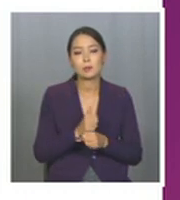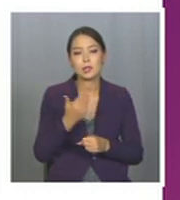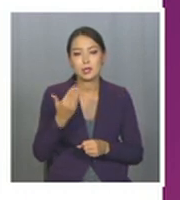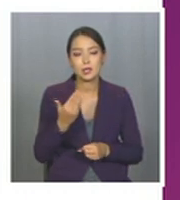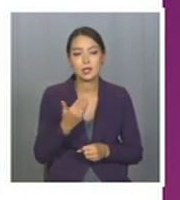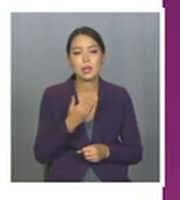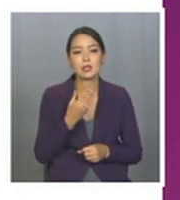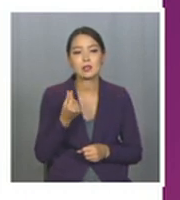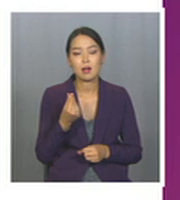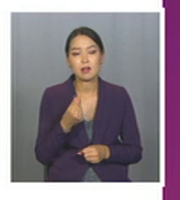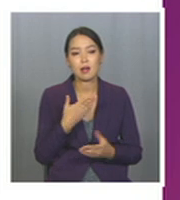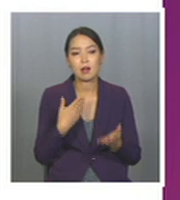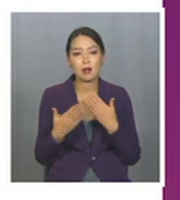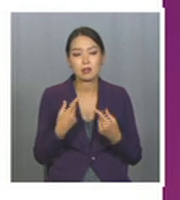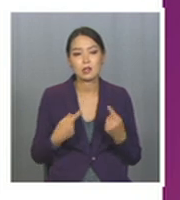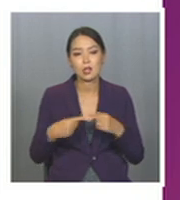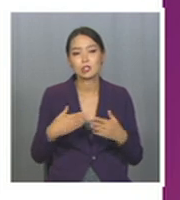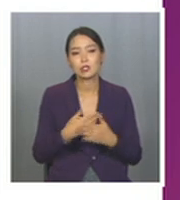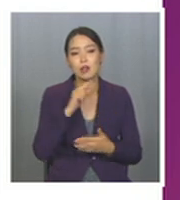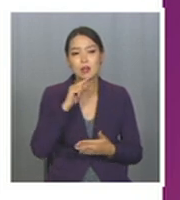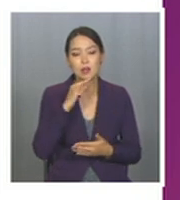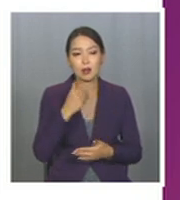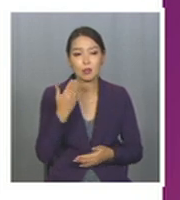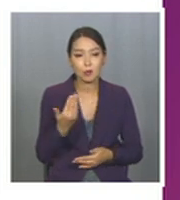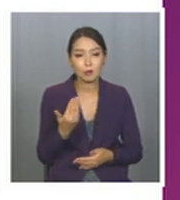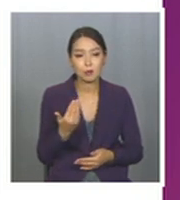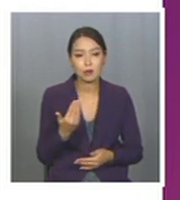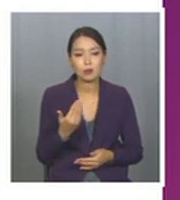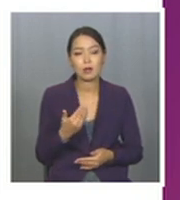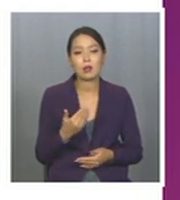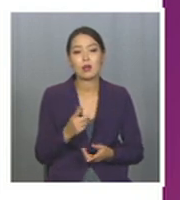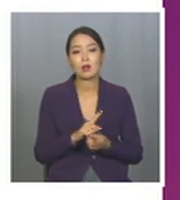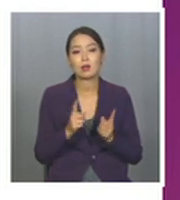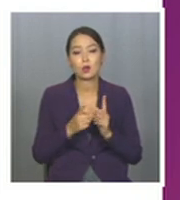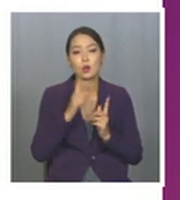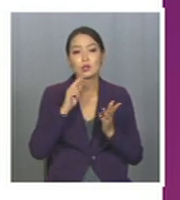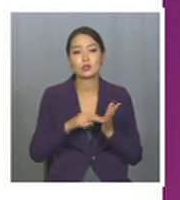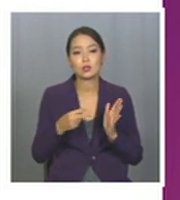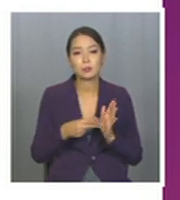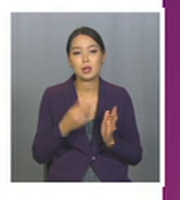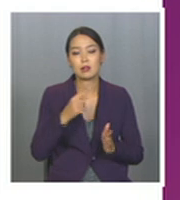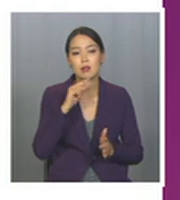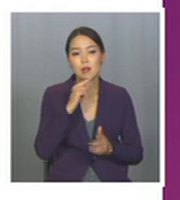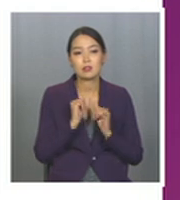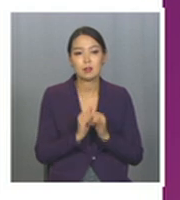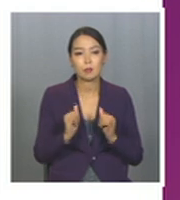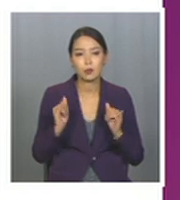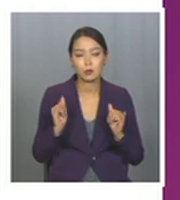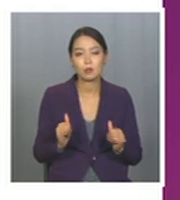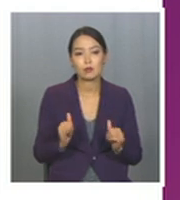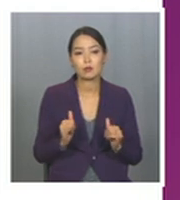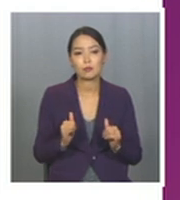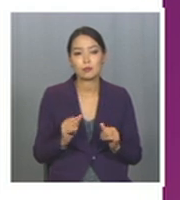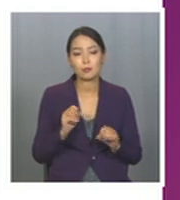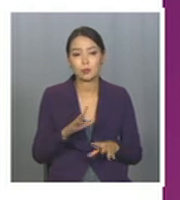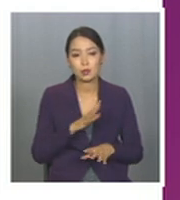негізделген жаңа экономикалық саясатты емес, керісінше жоспарлы экономиканы дамытуға мүдделі болды.